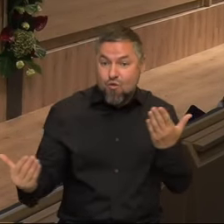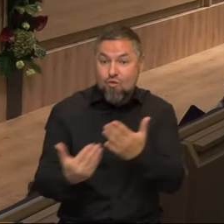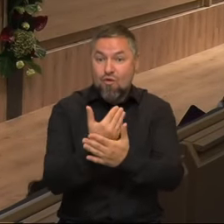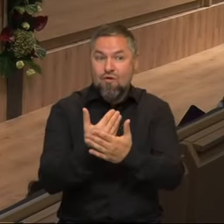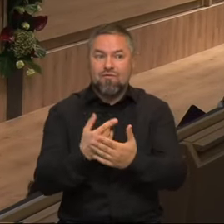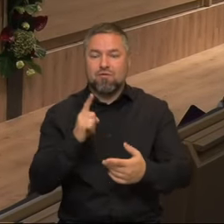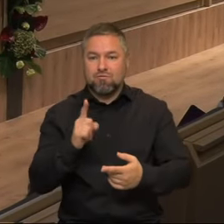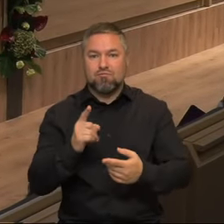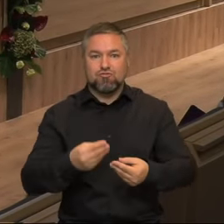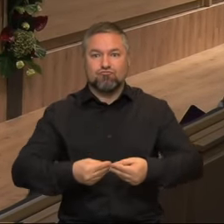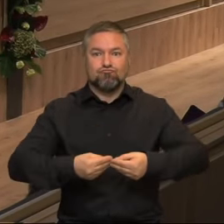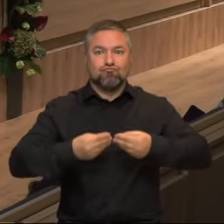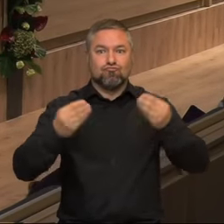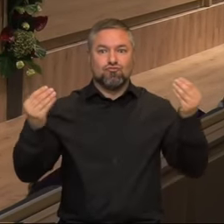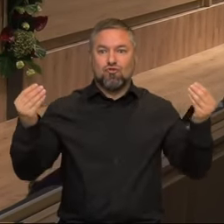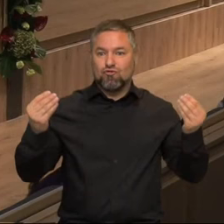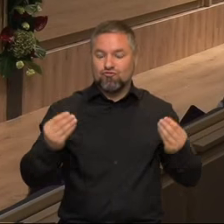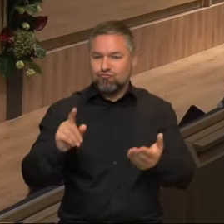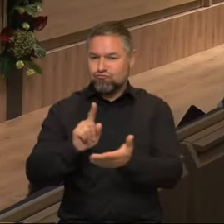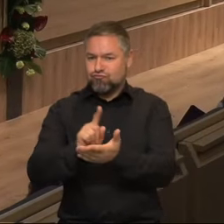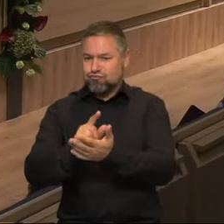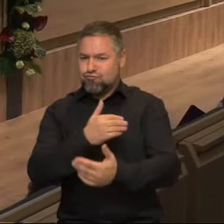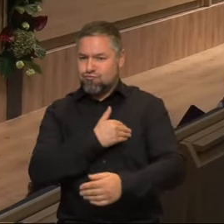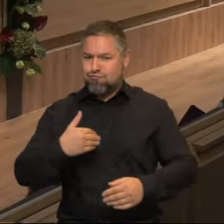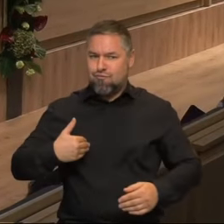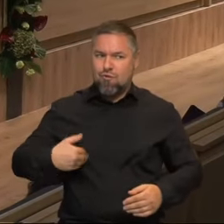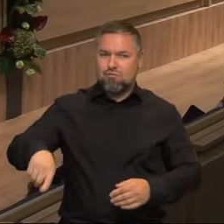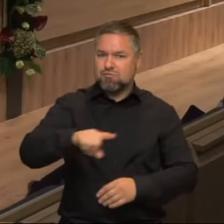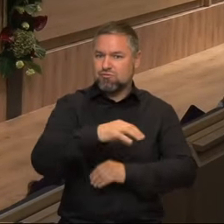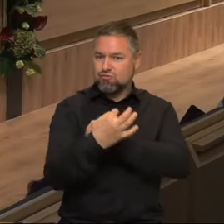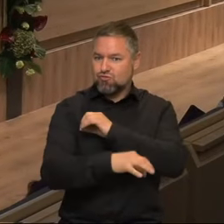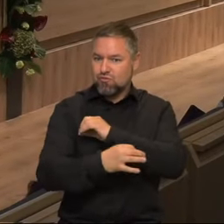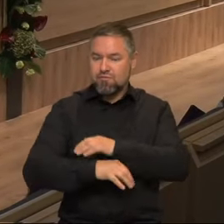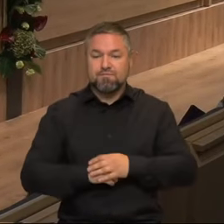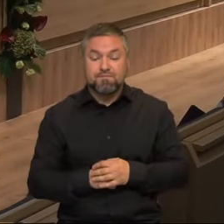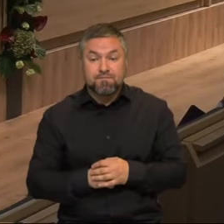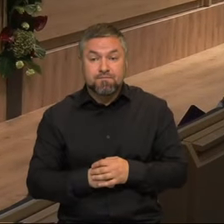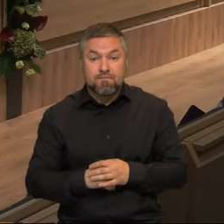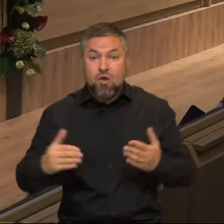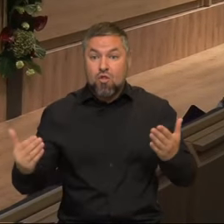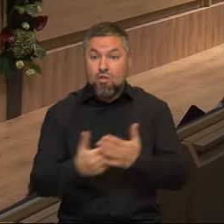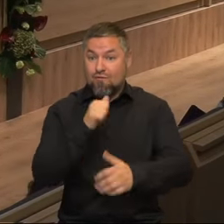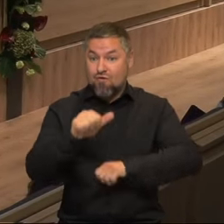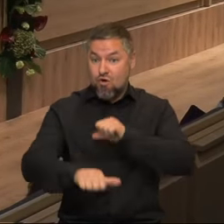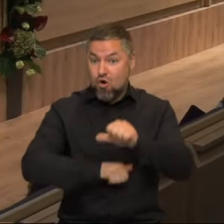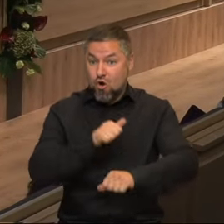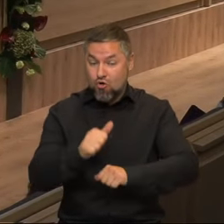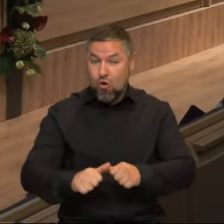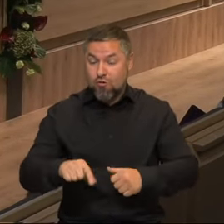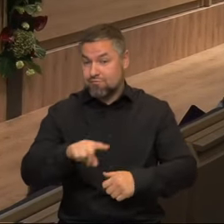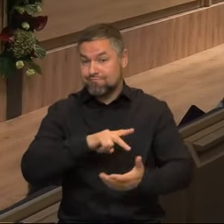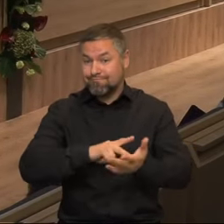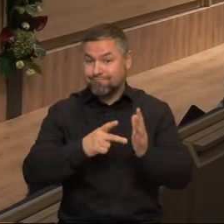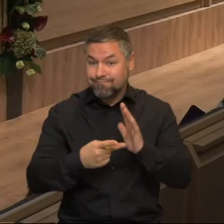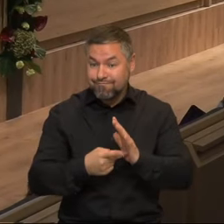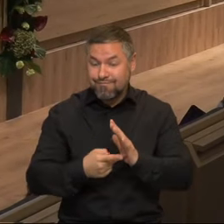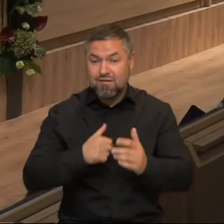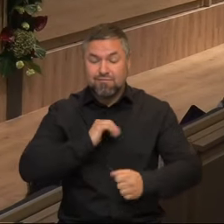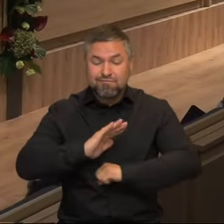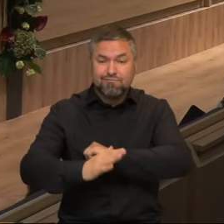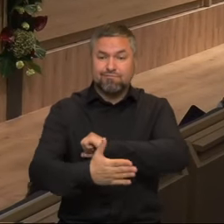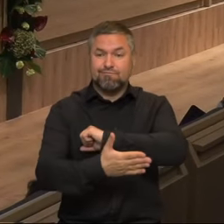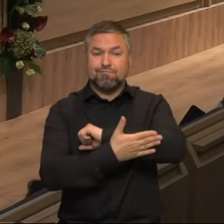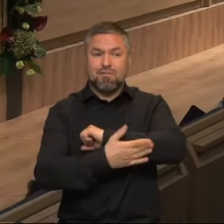i zaowocuje rozwojem potencjału polskich uczelni. W nowym roku akademickim planujemy